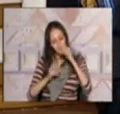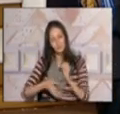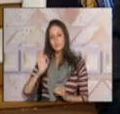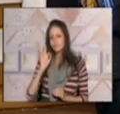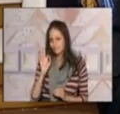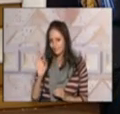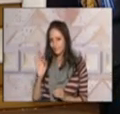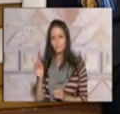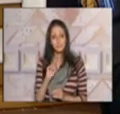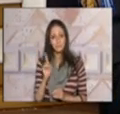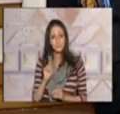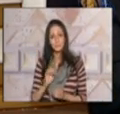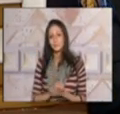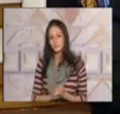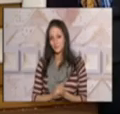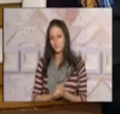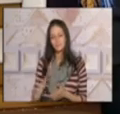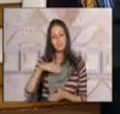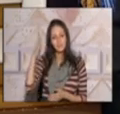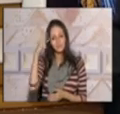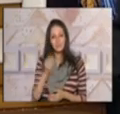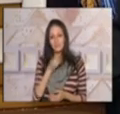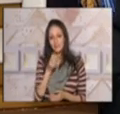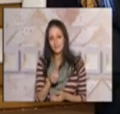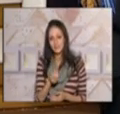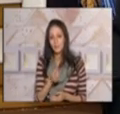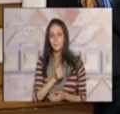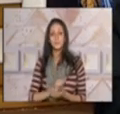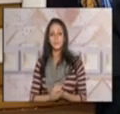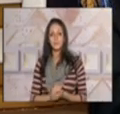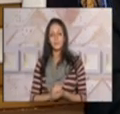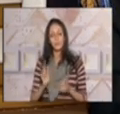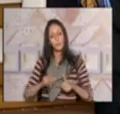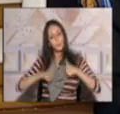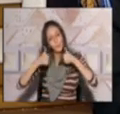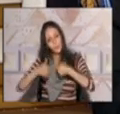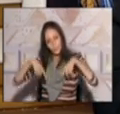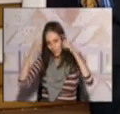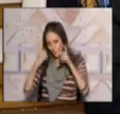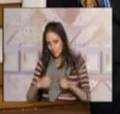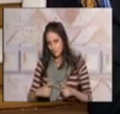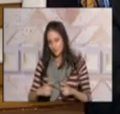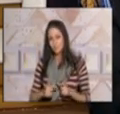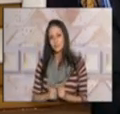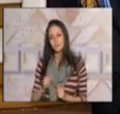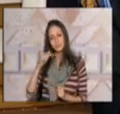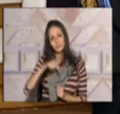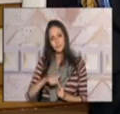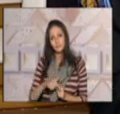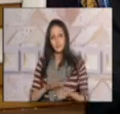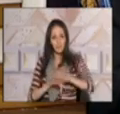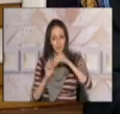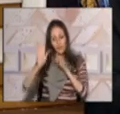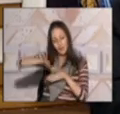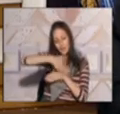بنختلقش إنجازات. هذه الجائزة بتأتي في إطار يعني دور الدولة المصرية في وضع استراتيجية